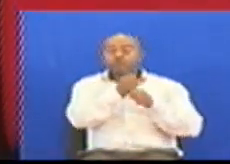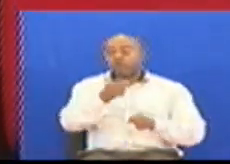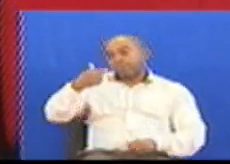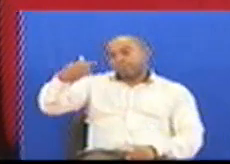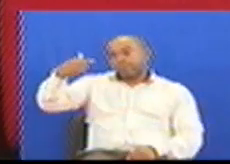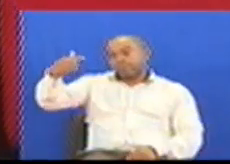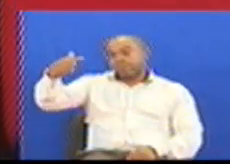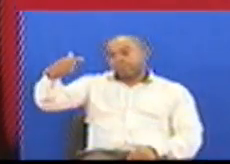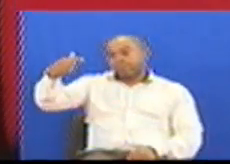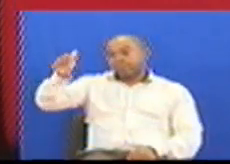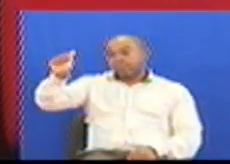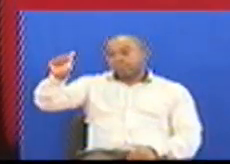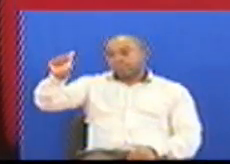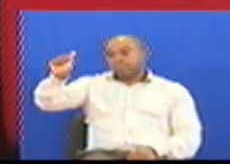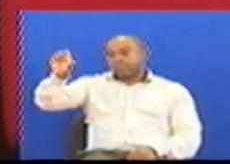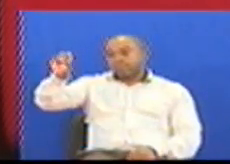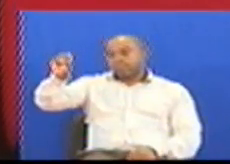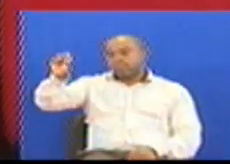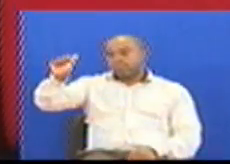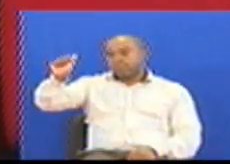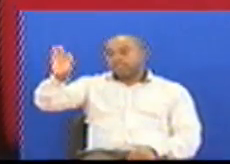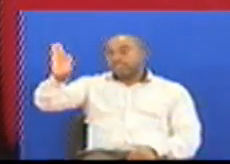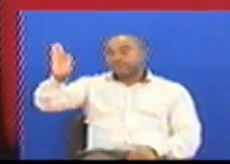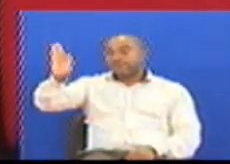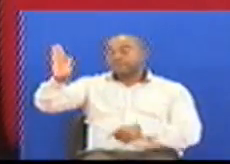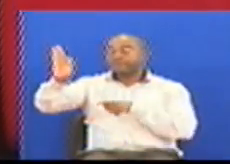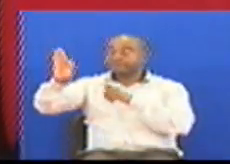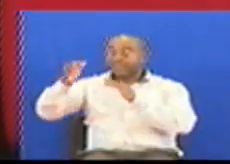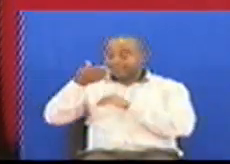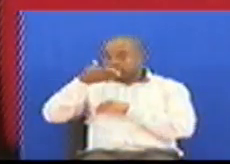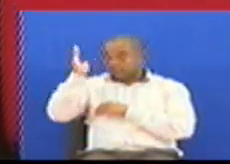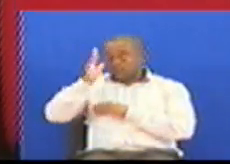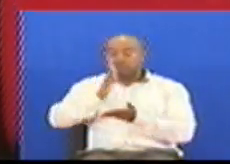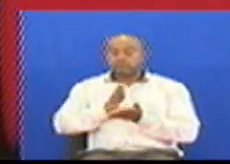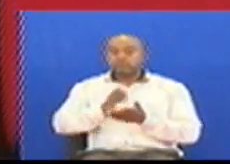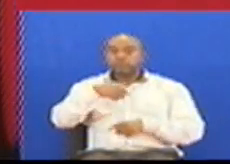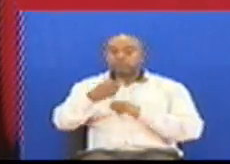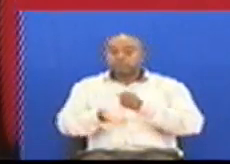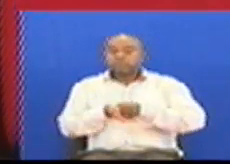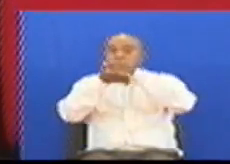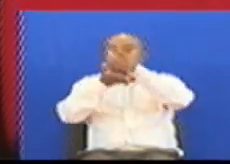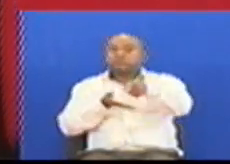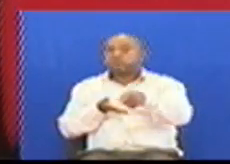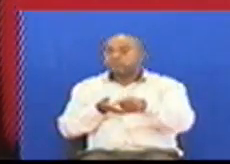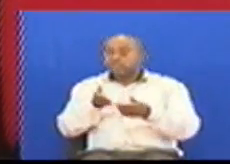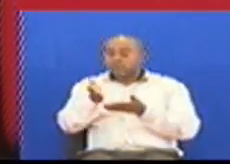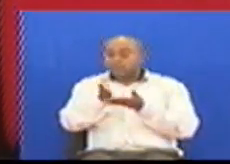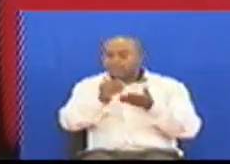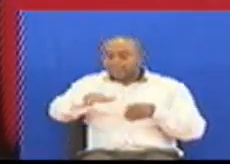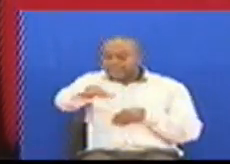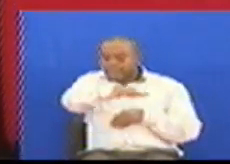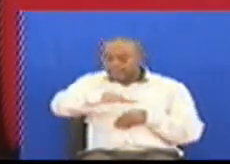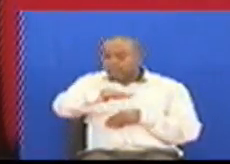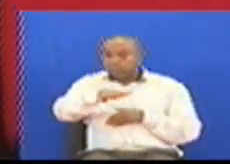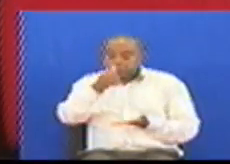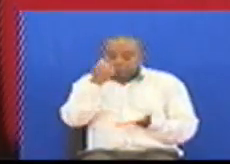serikali imeendelea kutusaidia, lakini kwenye bajeti hii nimeona kuna maeneo ambayo umeamua sasa kupeleka